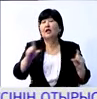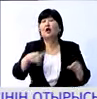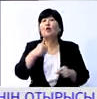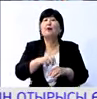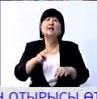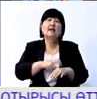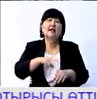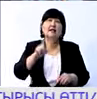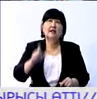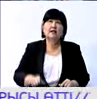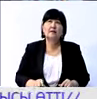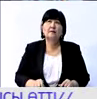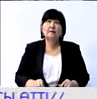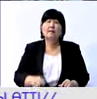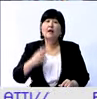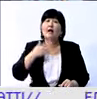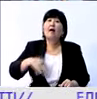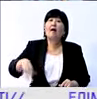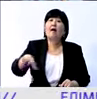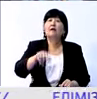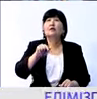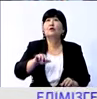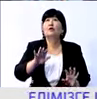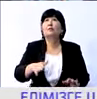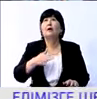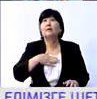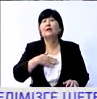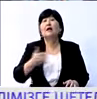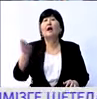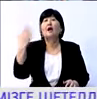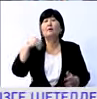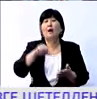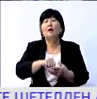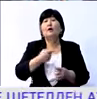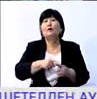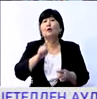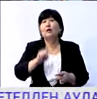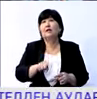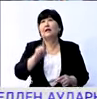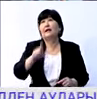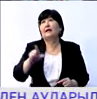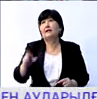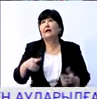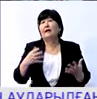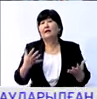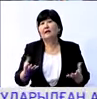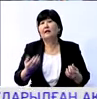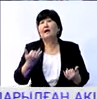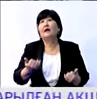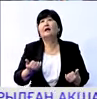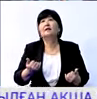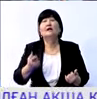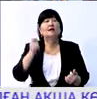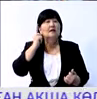бас дәрігері. Площадь бар ғой, алаң. Сол маңайды менің аймағым болған тұғын. Сол кездерде кісілер, енді қазір ол жас,